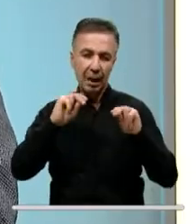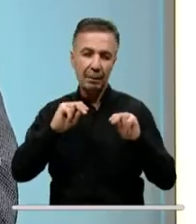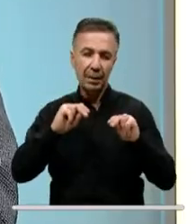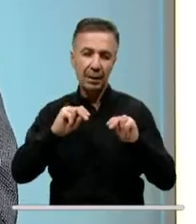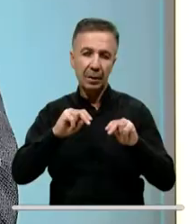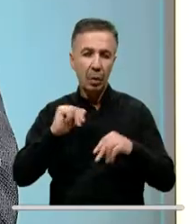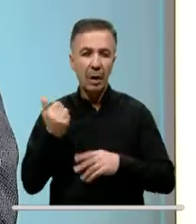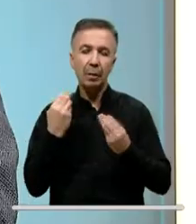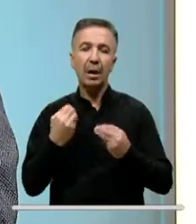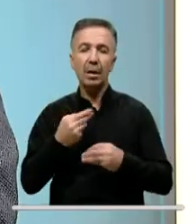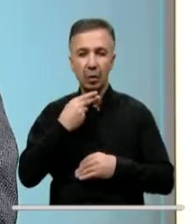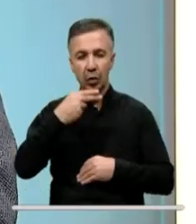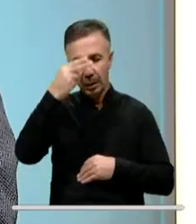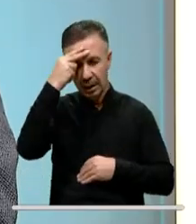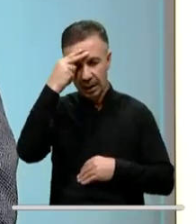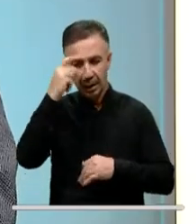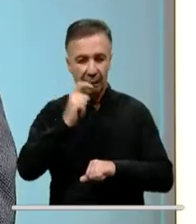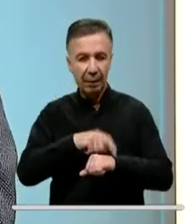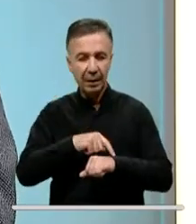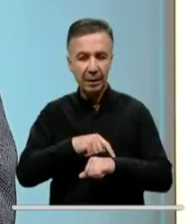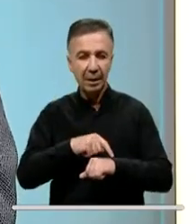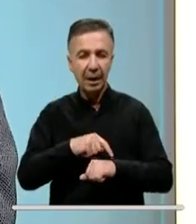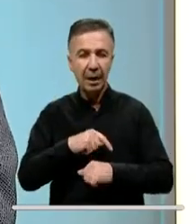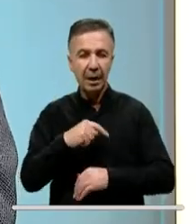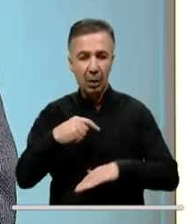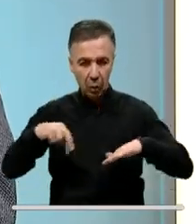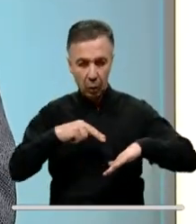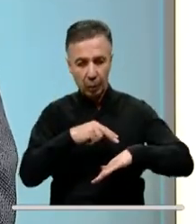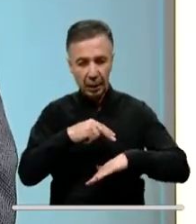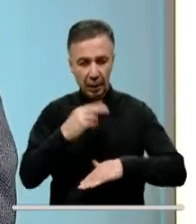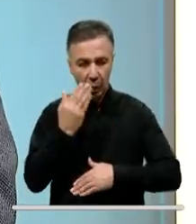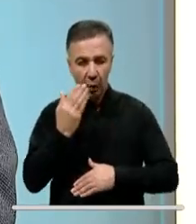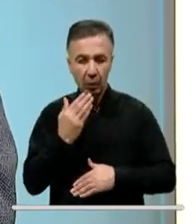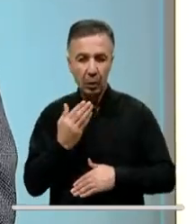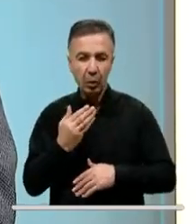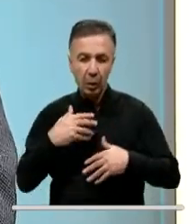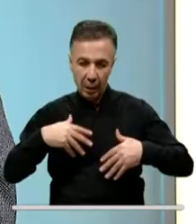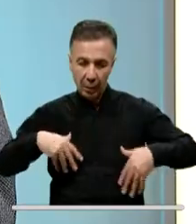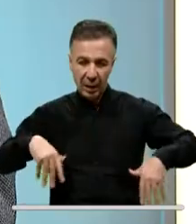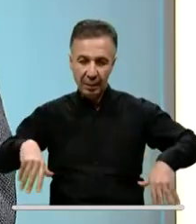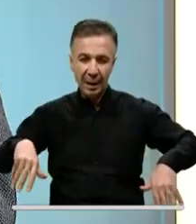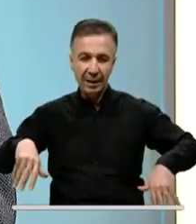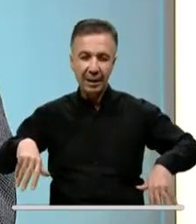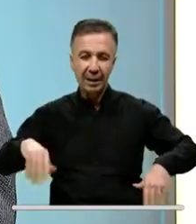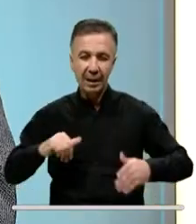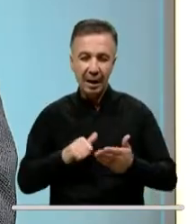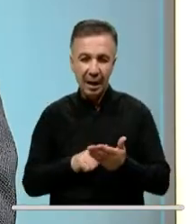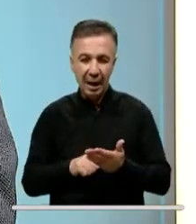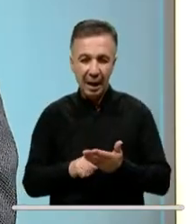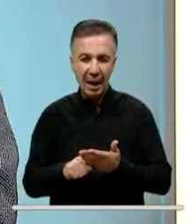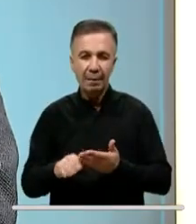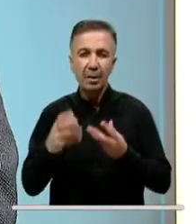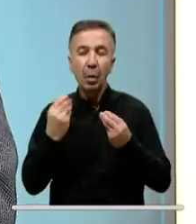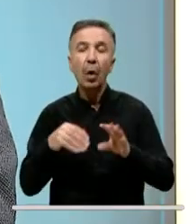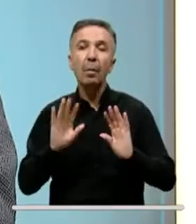cuma vaktinde hutbenin okunmuş ve bu hutbeyi de cemaatin, belli bir cemaatin tamamının olmasa bile